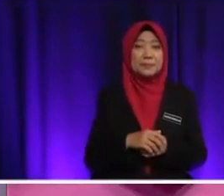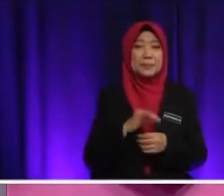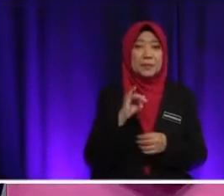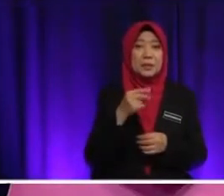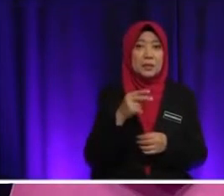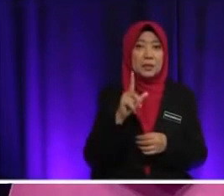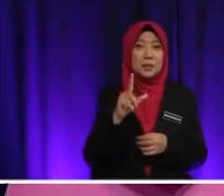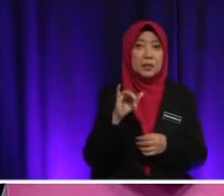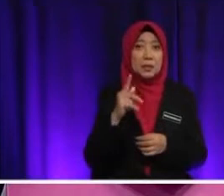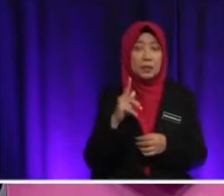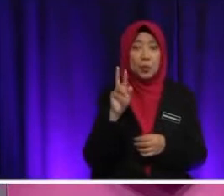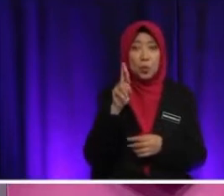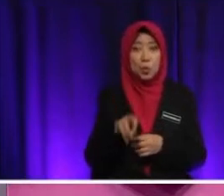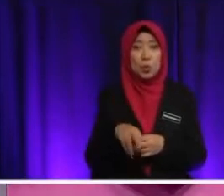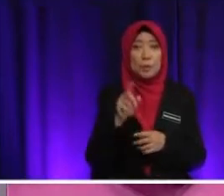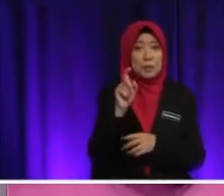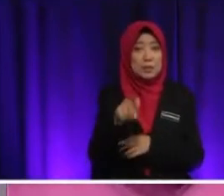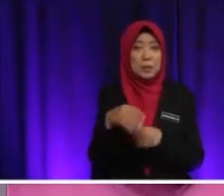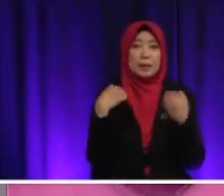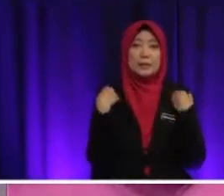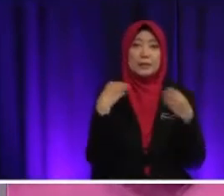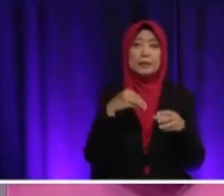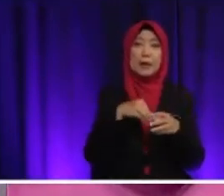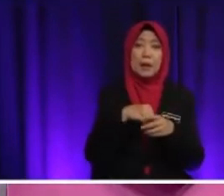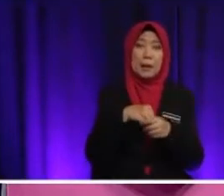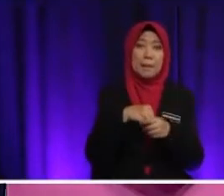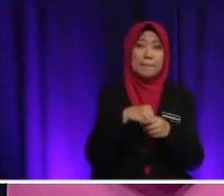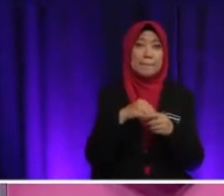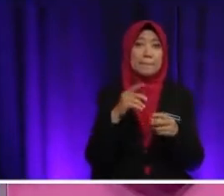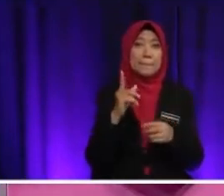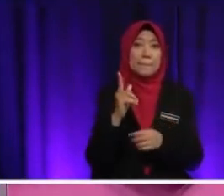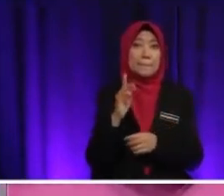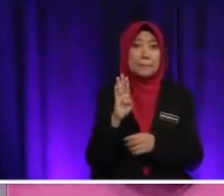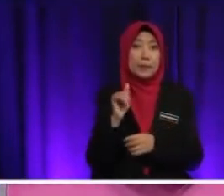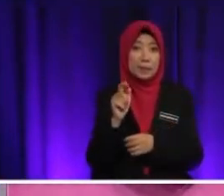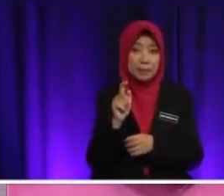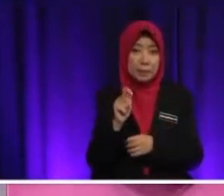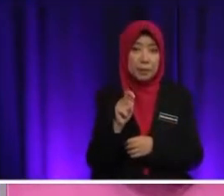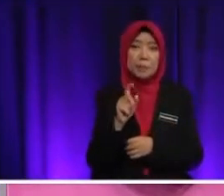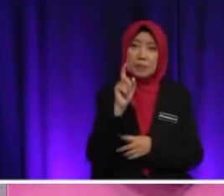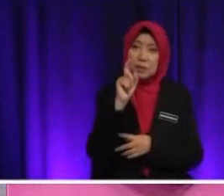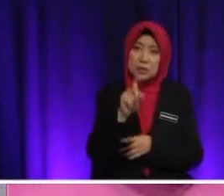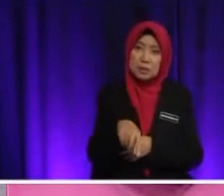ini adalah satu rukun yang mesti ada dalam kebab. Yang pertama sekali, pastikan jawapan anda itu ada isi.